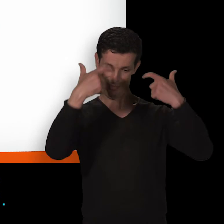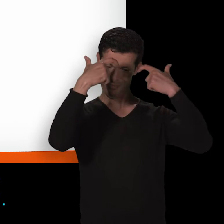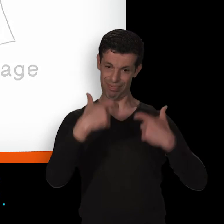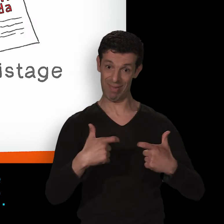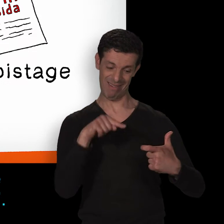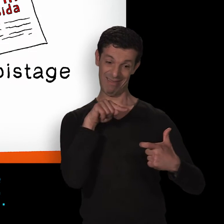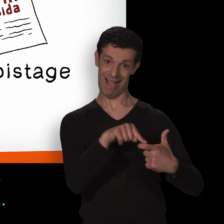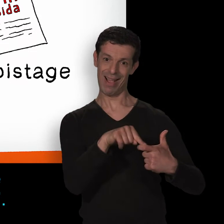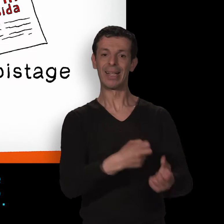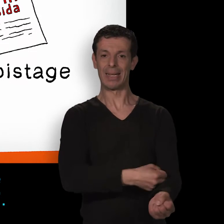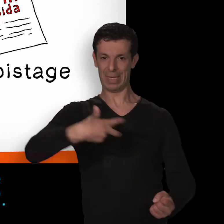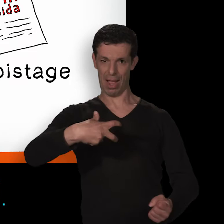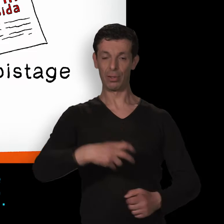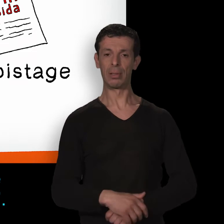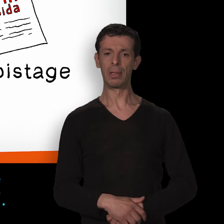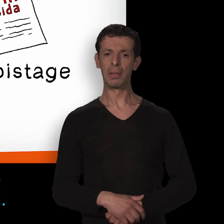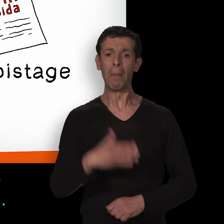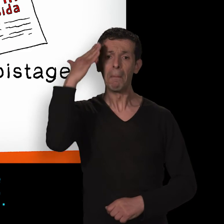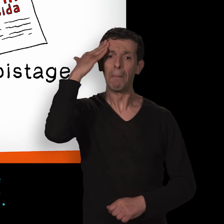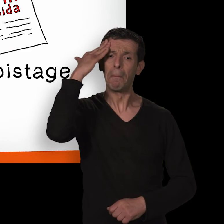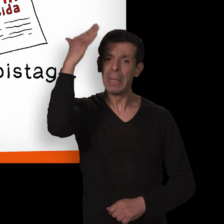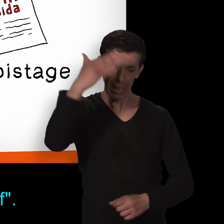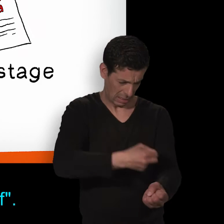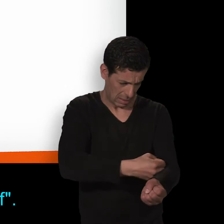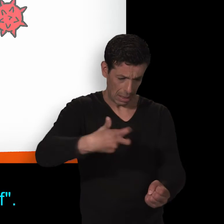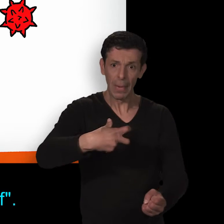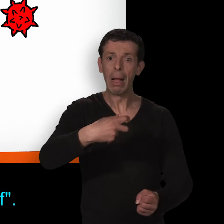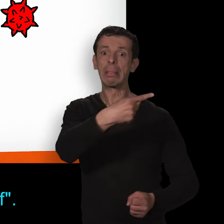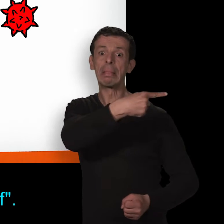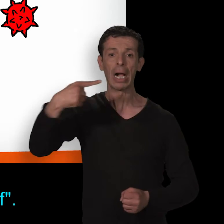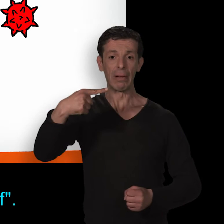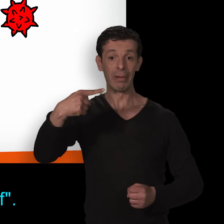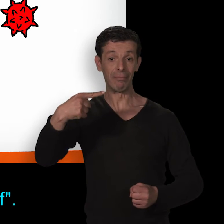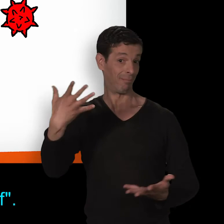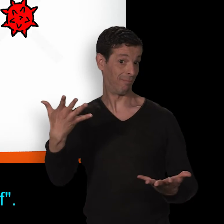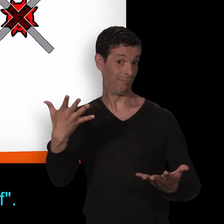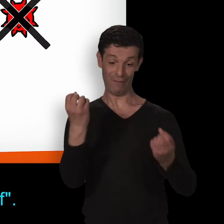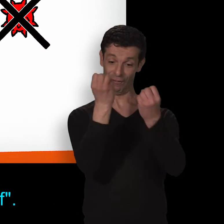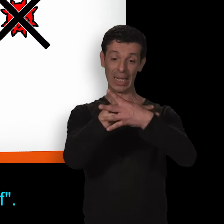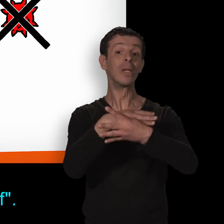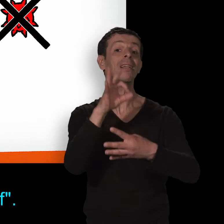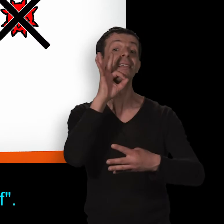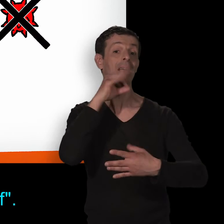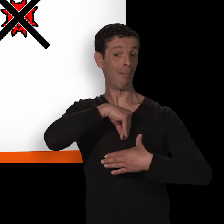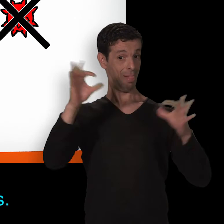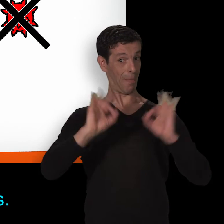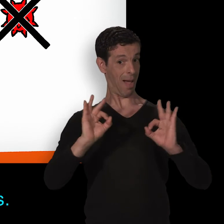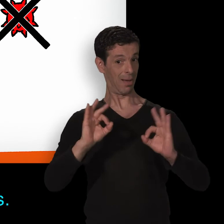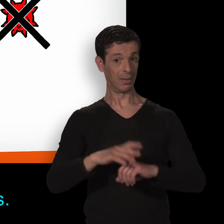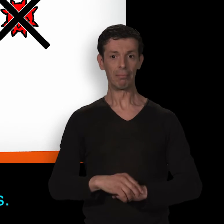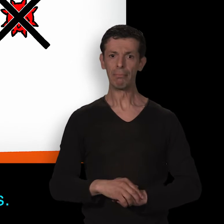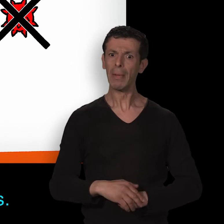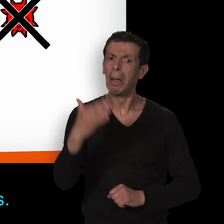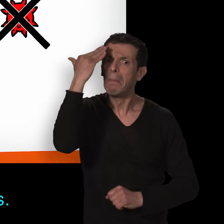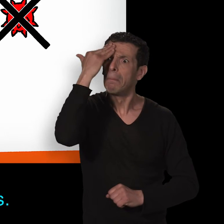virus du sida, il faut faire un test qu'on appelle dépistage. Si le dépistage est négatif, on dit qu'on est séronégatif. Ça veut dire